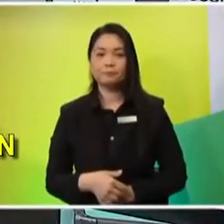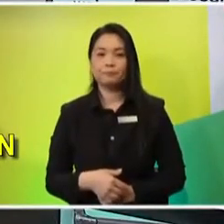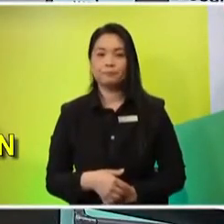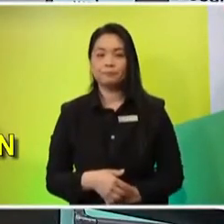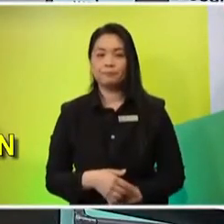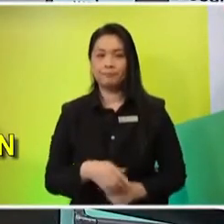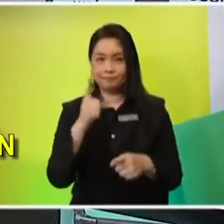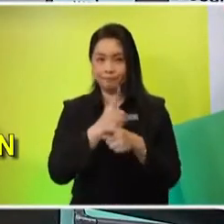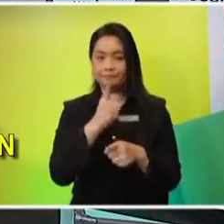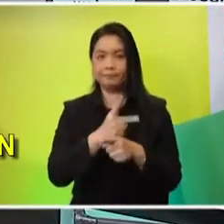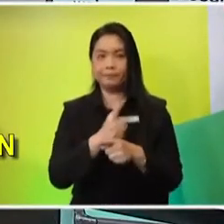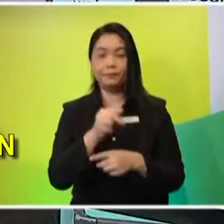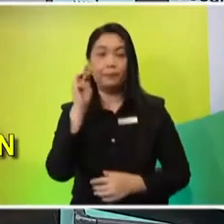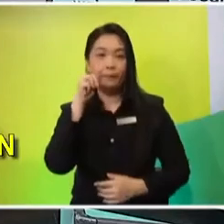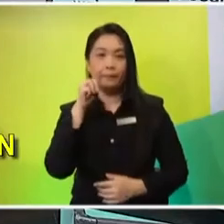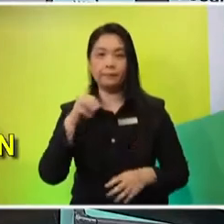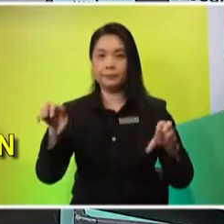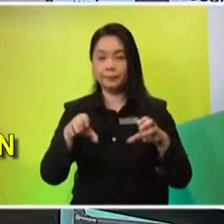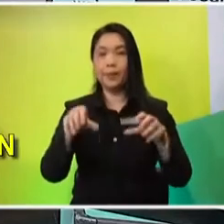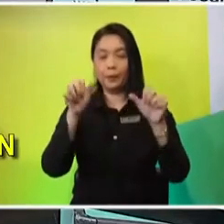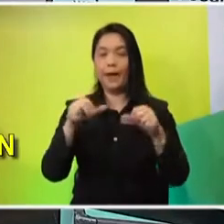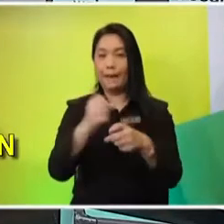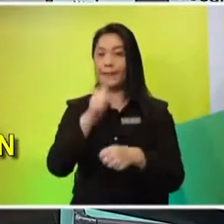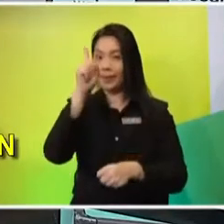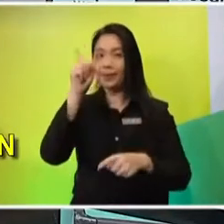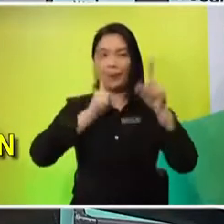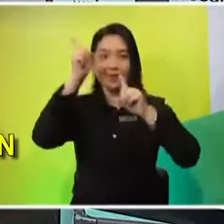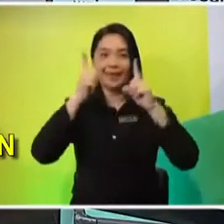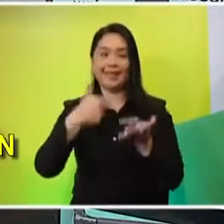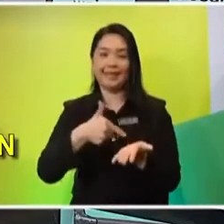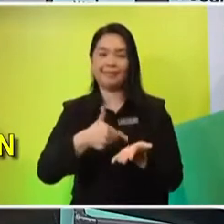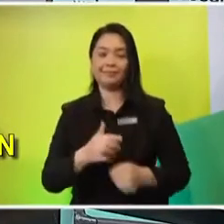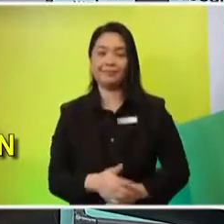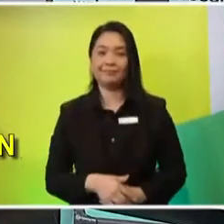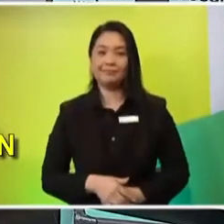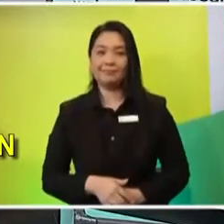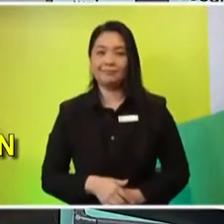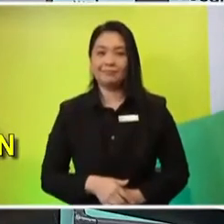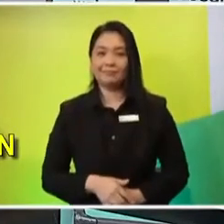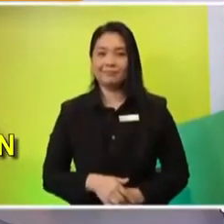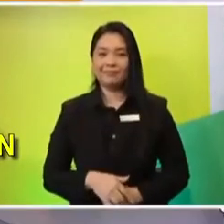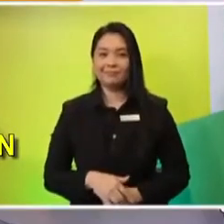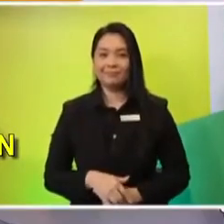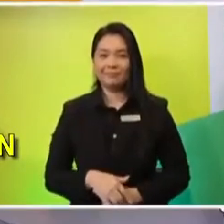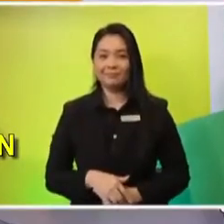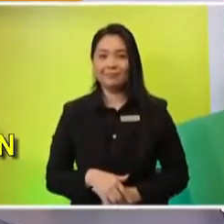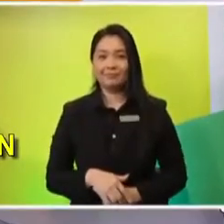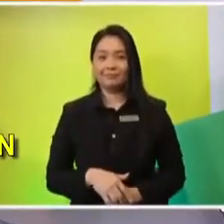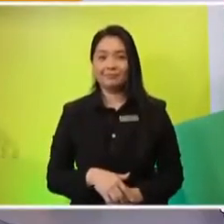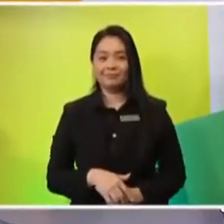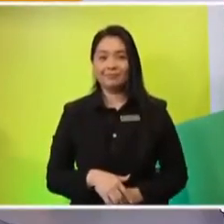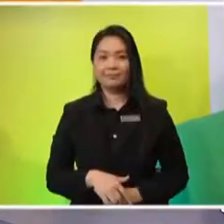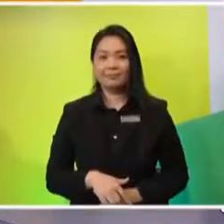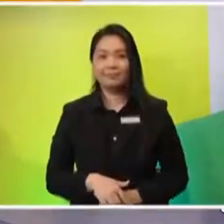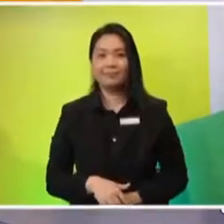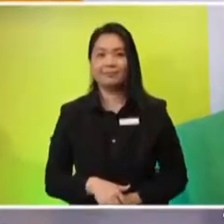Betul, Mira. Nanti boleh ambil lagi satu bintang. Yeay, saya dapat lagi satu bintang. Suka terima kasih, cikgu. Sama-sama. Suka tak wafer